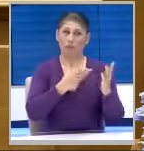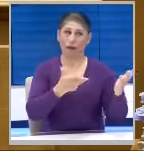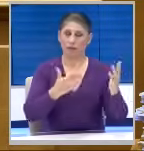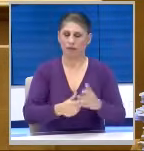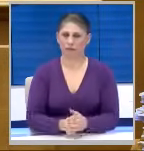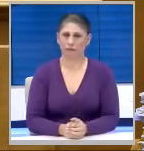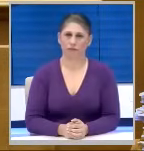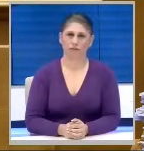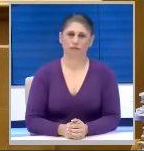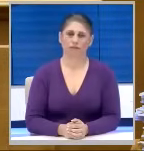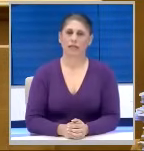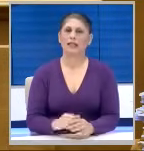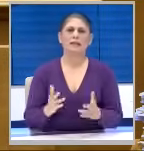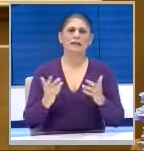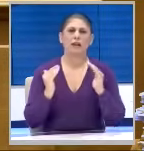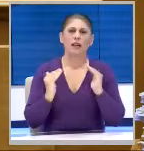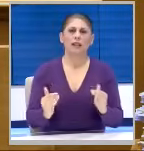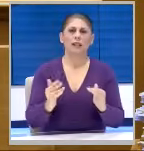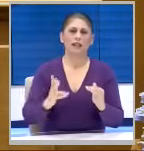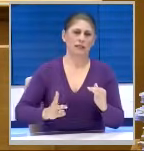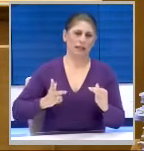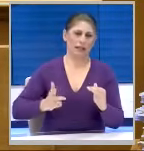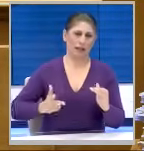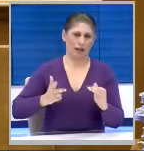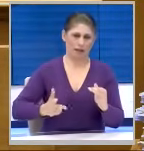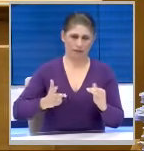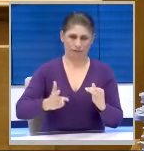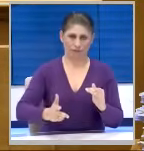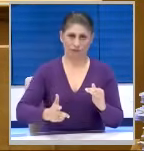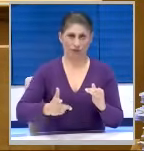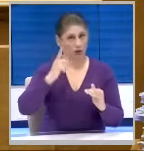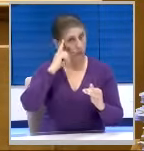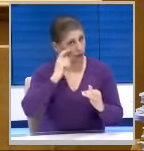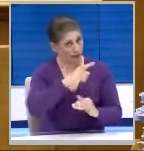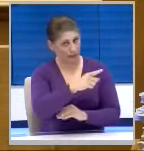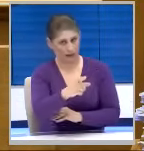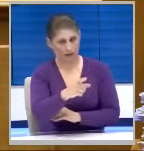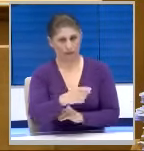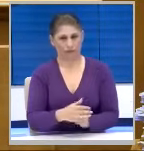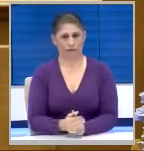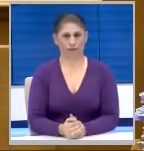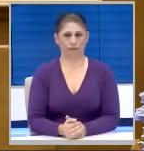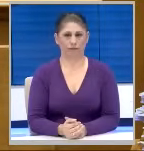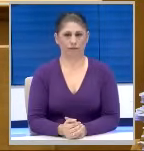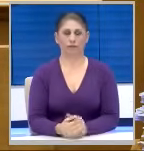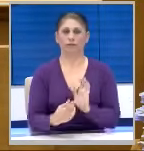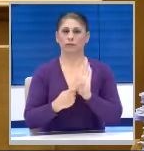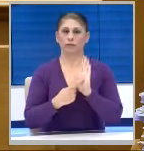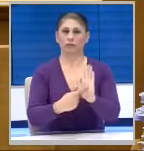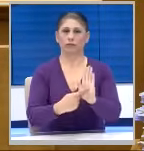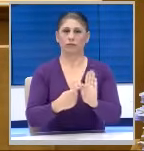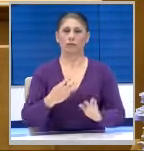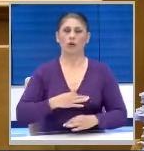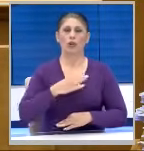ήταν η κατάσταση στους σιδηροδρόμους την οποία γνωρίζατε την αποτυπώνει ο κύριος